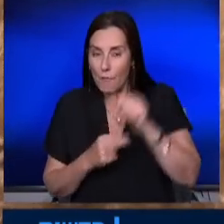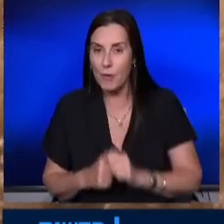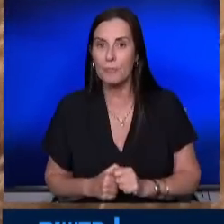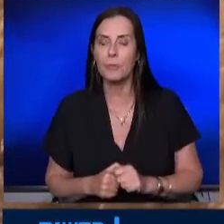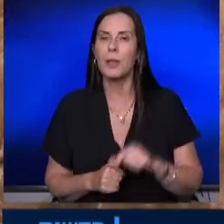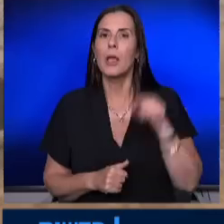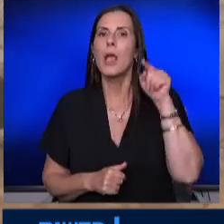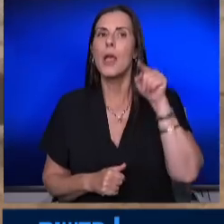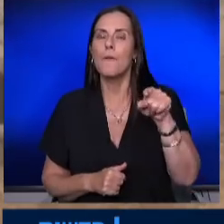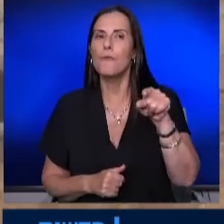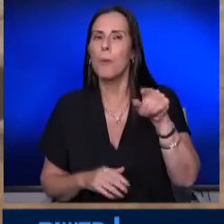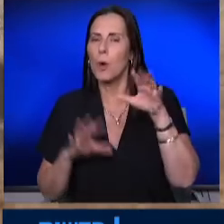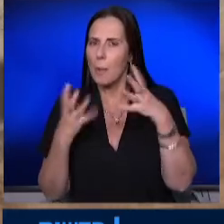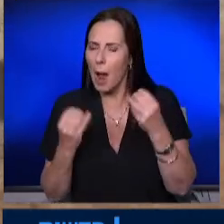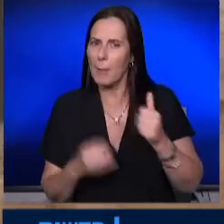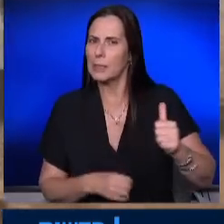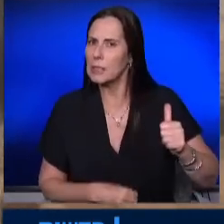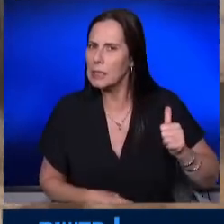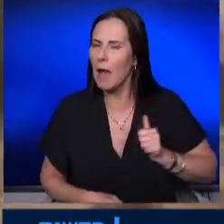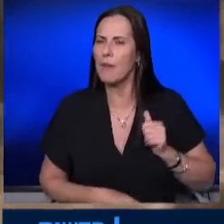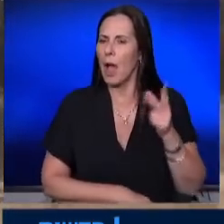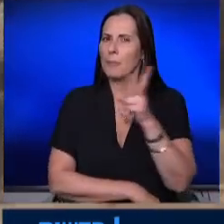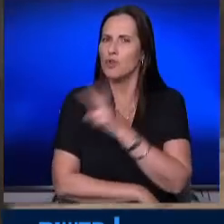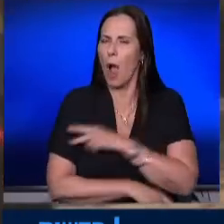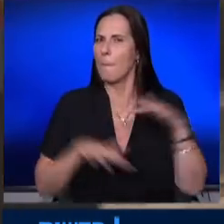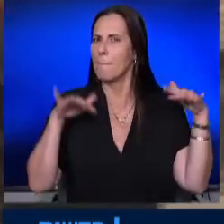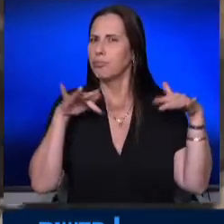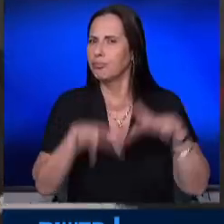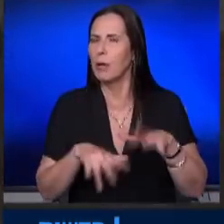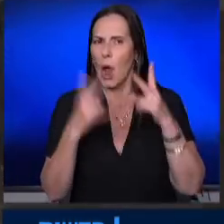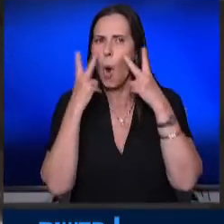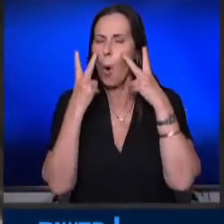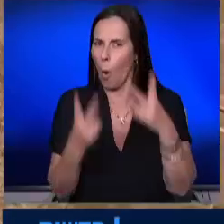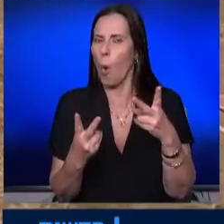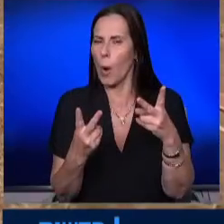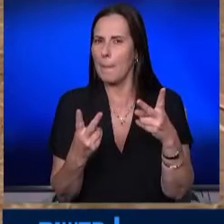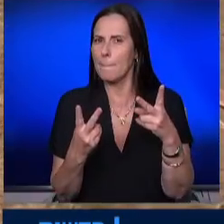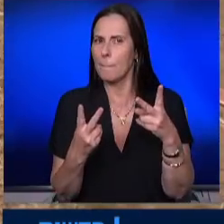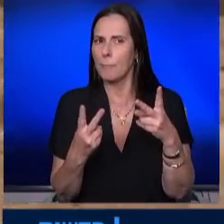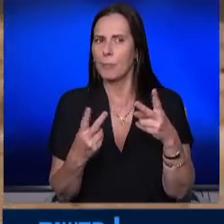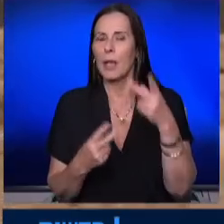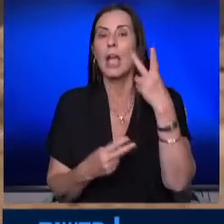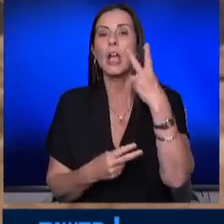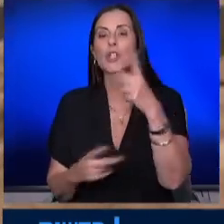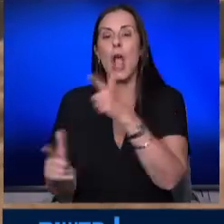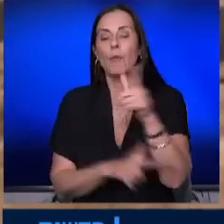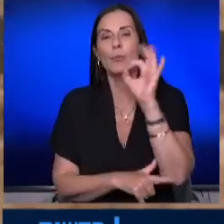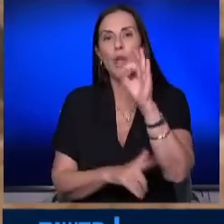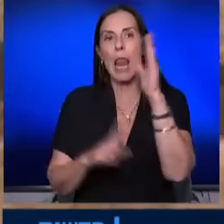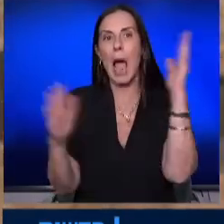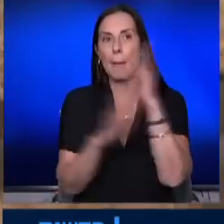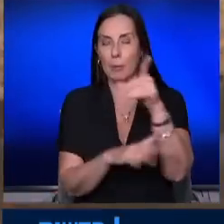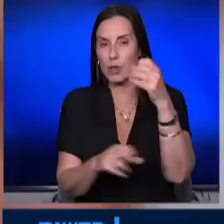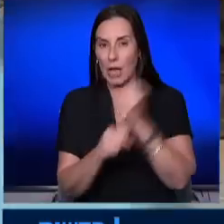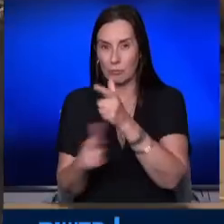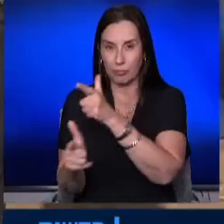וכאן הוקם חפק עם הרבה מאוד כוחות של המשטרה והצבא. אפשר לראות את 2 הנשקי ה-M16 ששימשו את המחבלים לביצוע